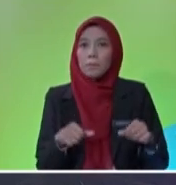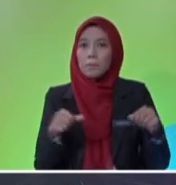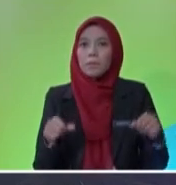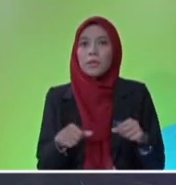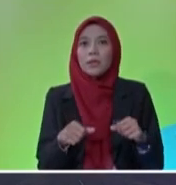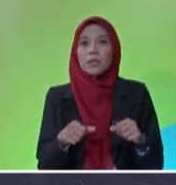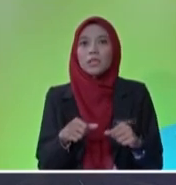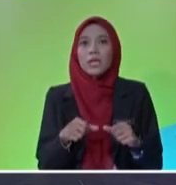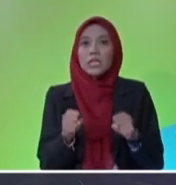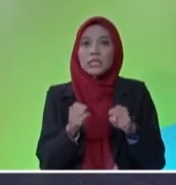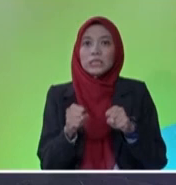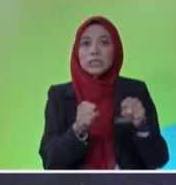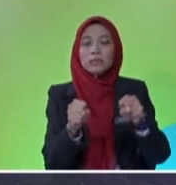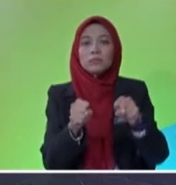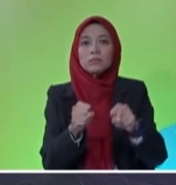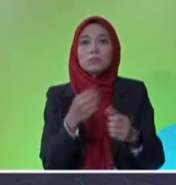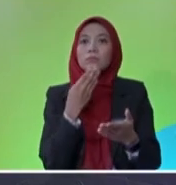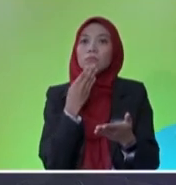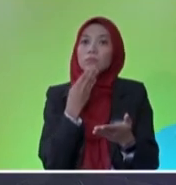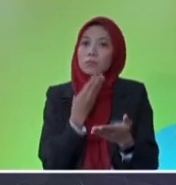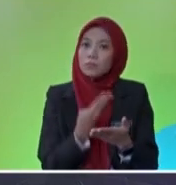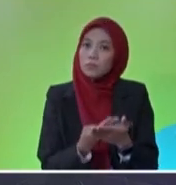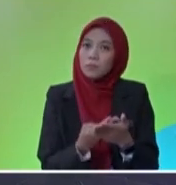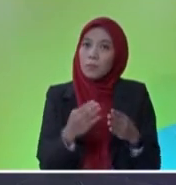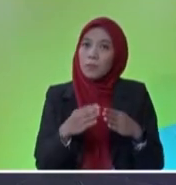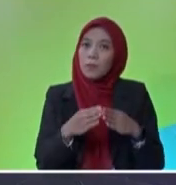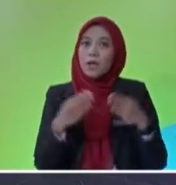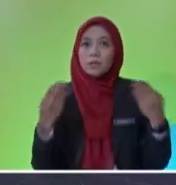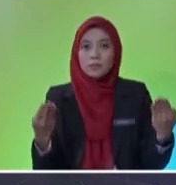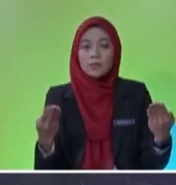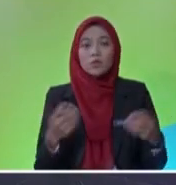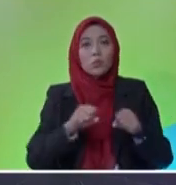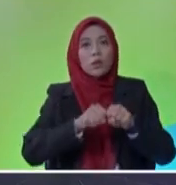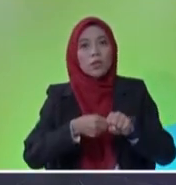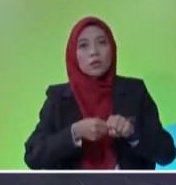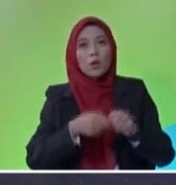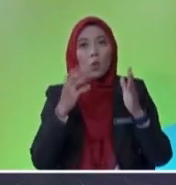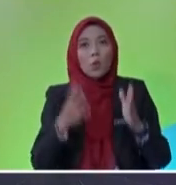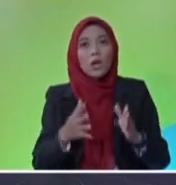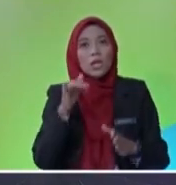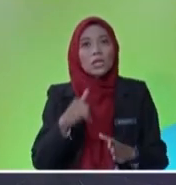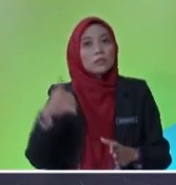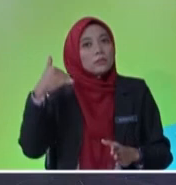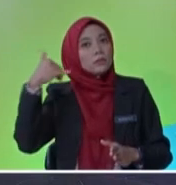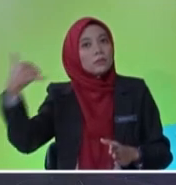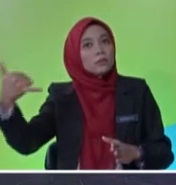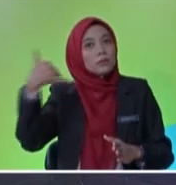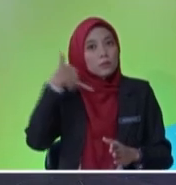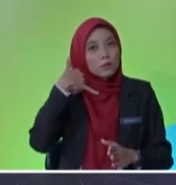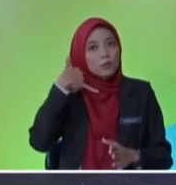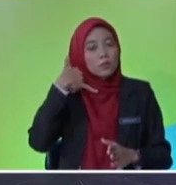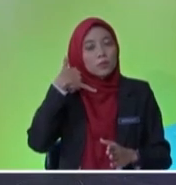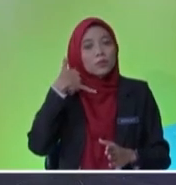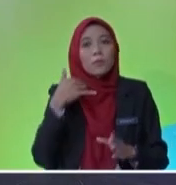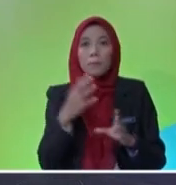supaya laporan yang hendak kita sampaikan atau yang tidak beritahu kepada oral pemanggil Tadi ia dapat ada nadi kerjasama komunikasi